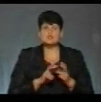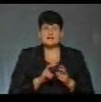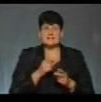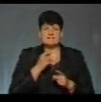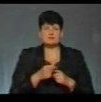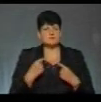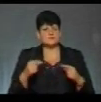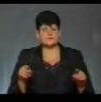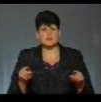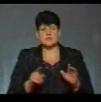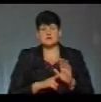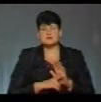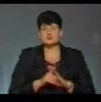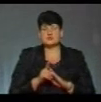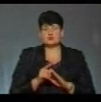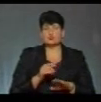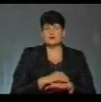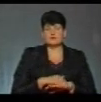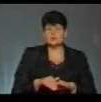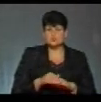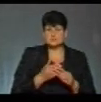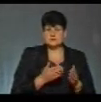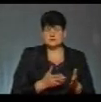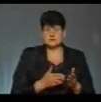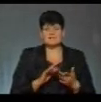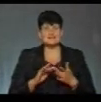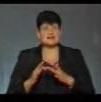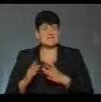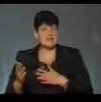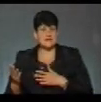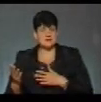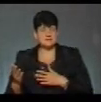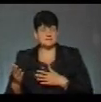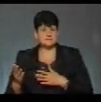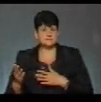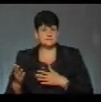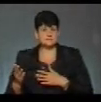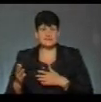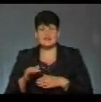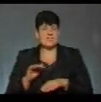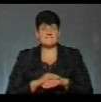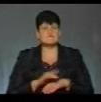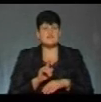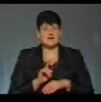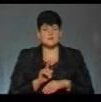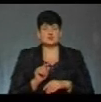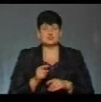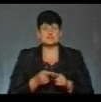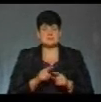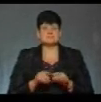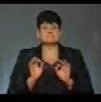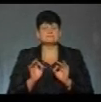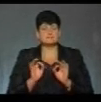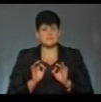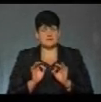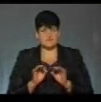Так? Спочатку на вулиці, в інтернеті, і не факт, що це завжди адекватні і, так